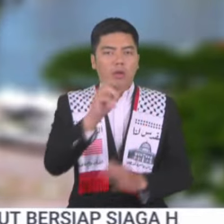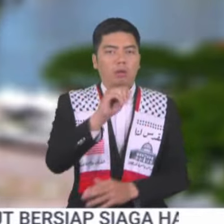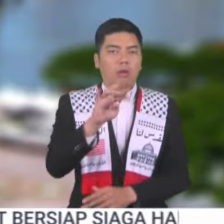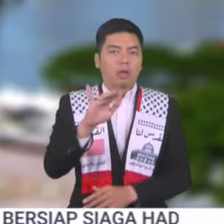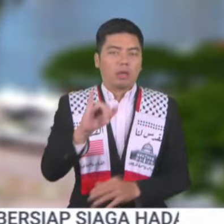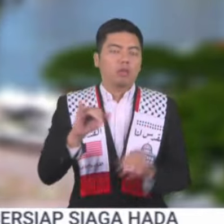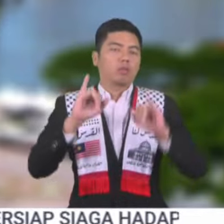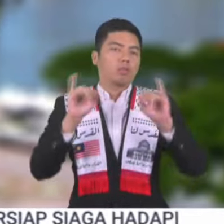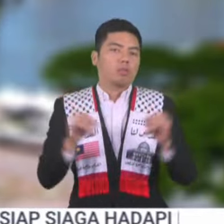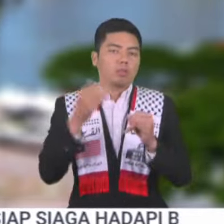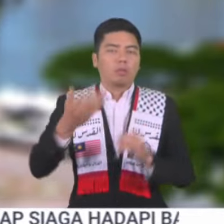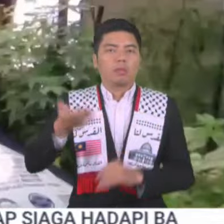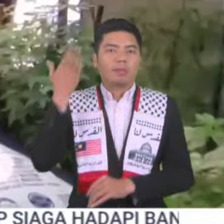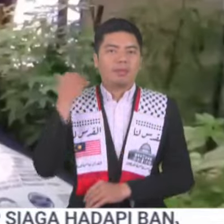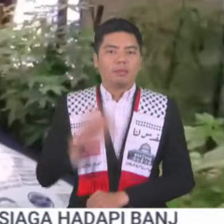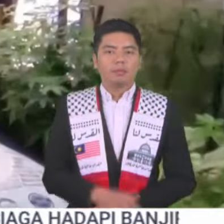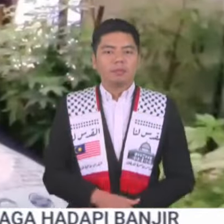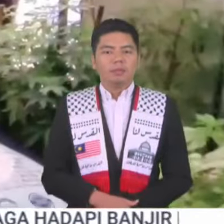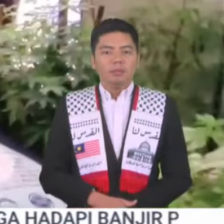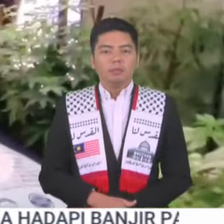Jumaat lepas.